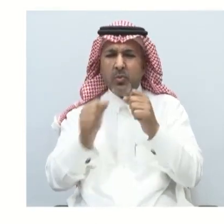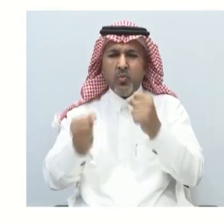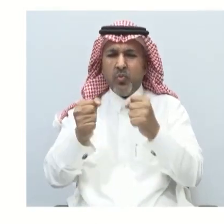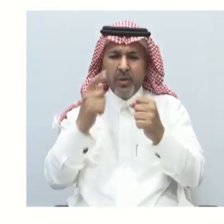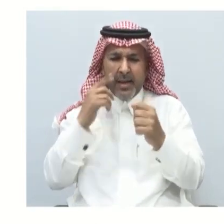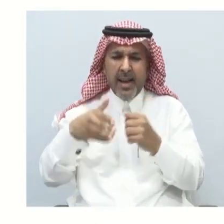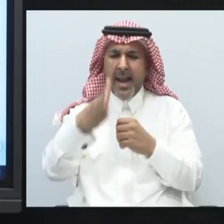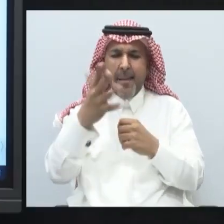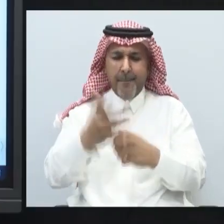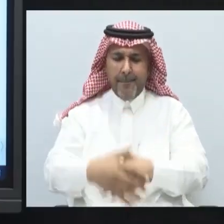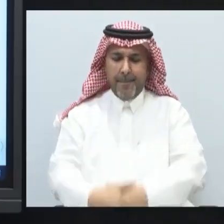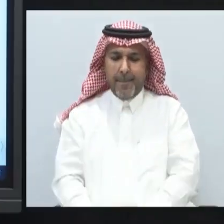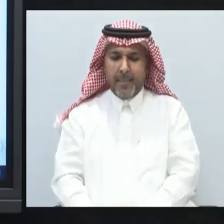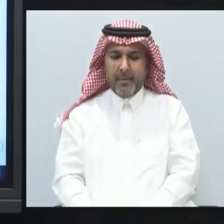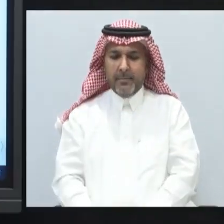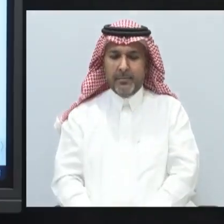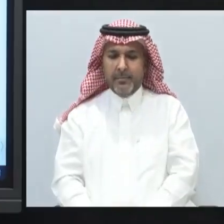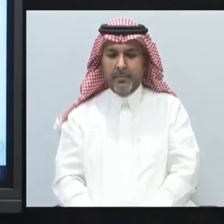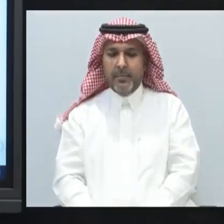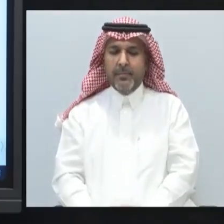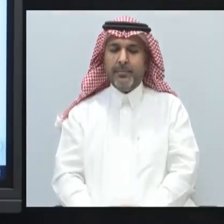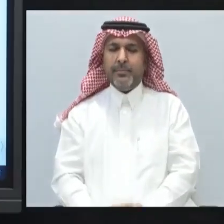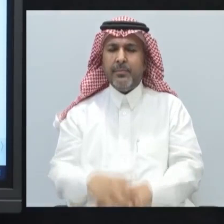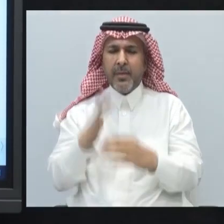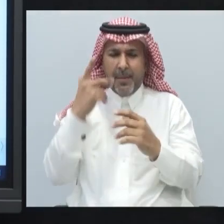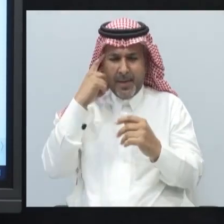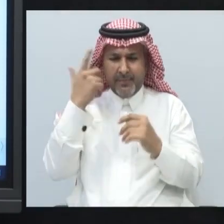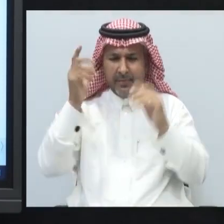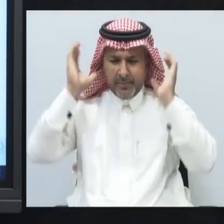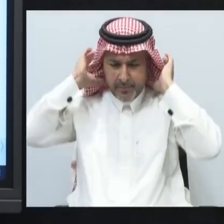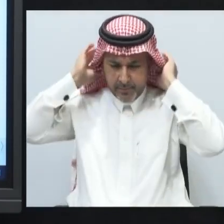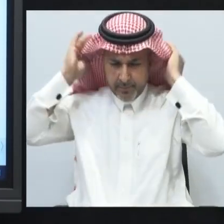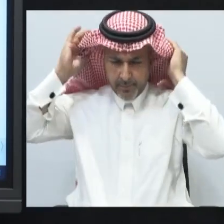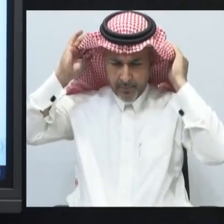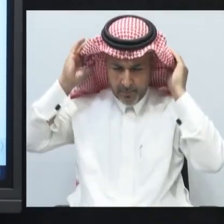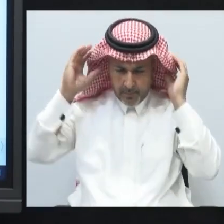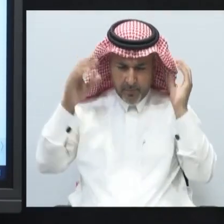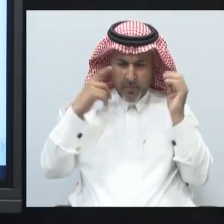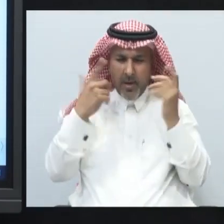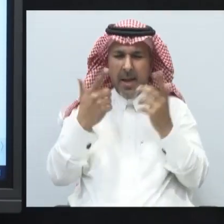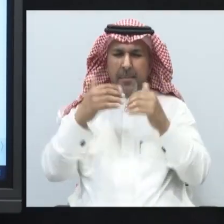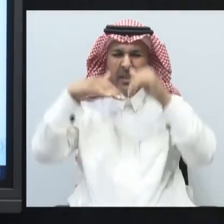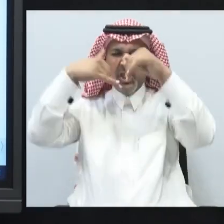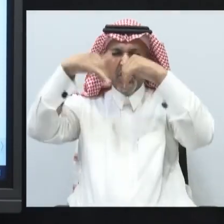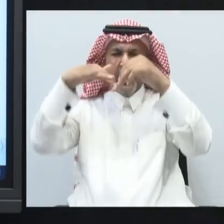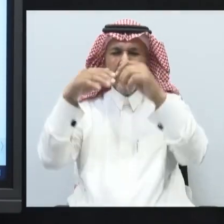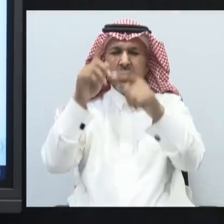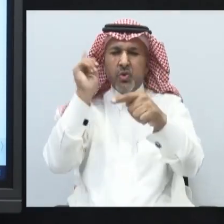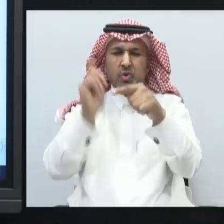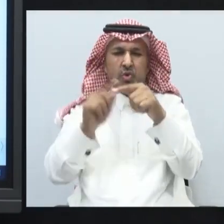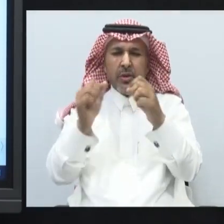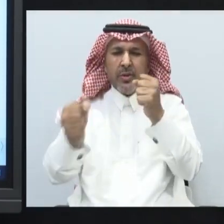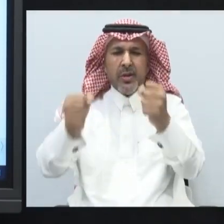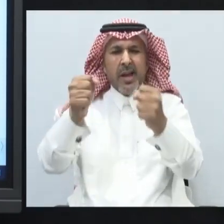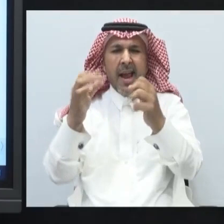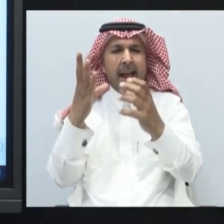بالسيارات ما يطلع لي انا مثلا يطلع لك 80 81 دائما العداد لكن هو فعليا يعني السياره هي